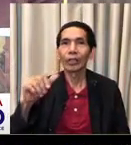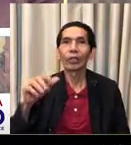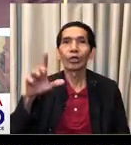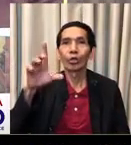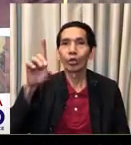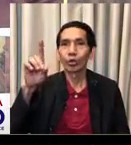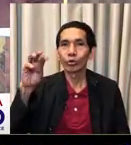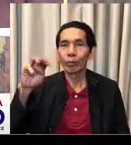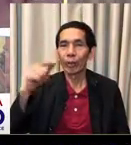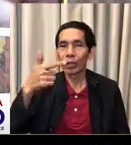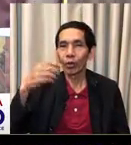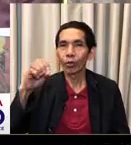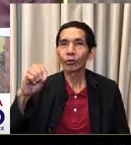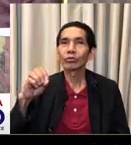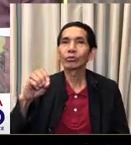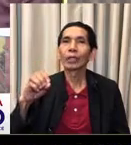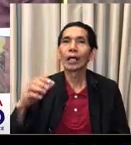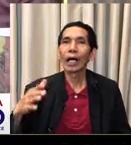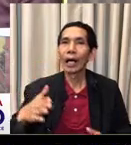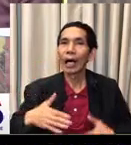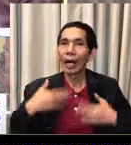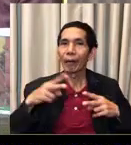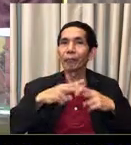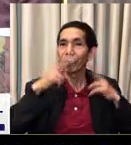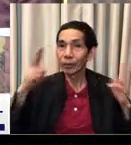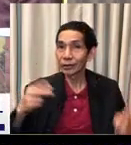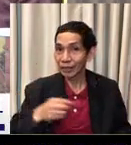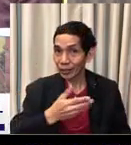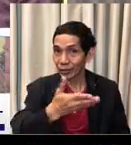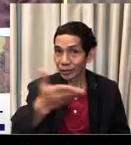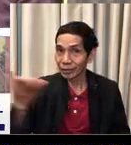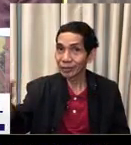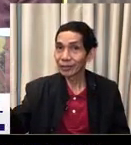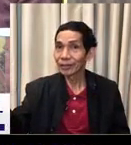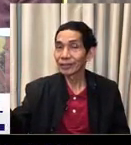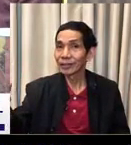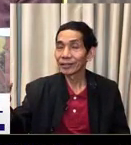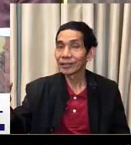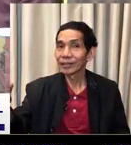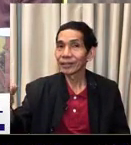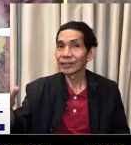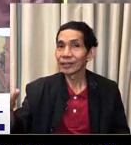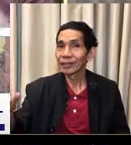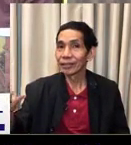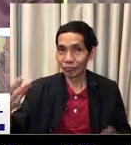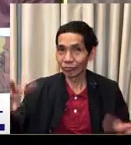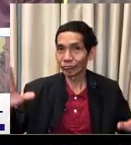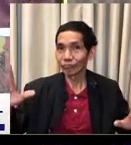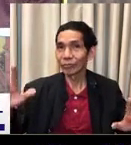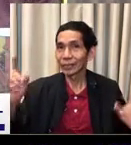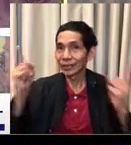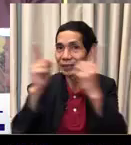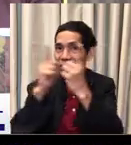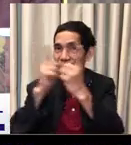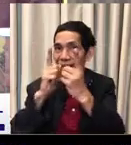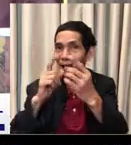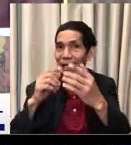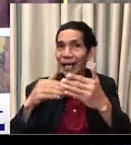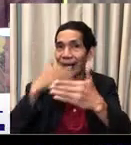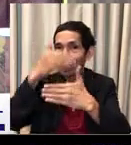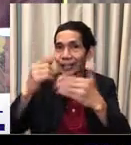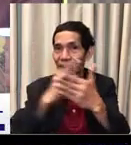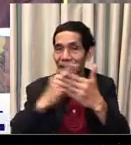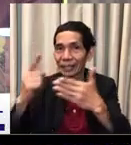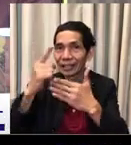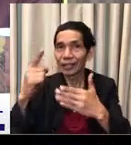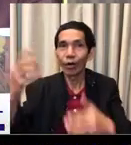Dumagoso. Happy Valentine's po sa inyo at Yun lamang po, kita-kita ulit tayo next week.